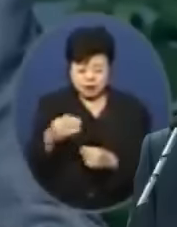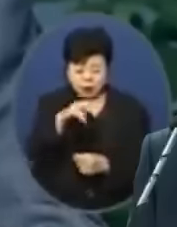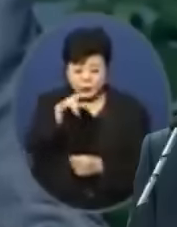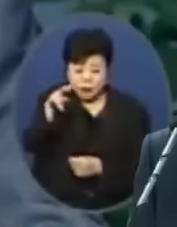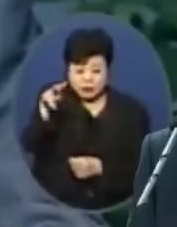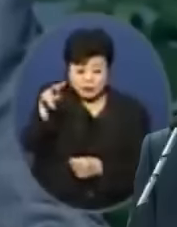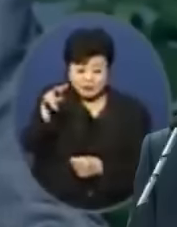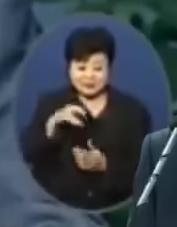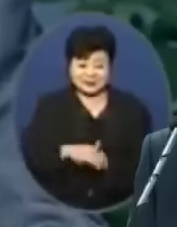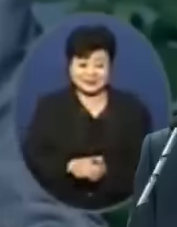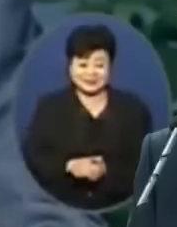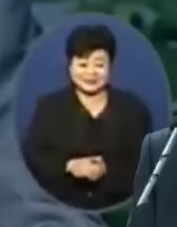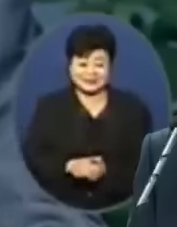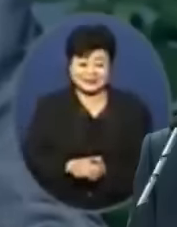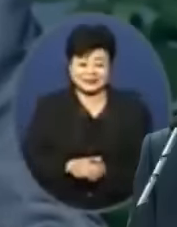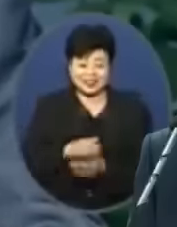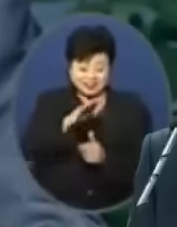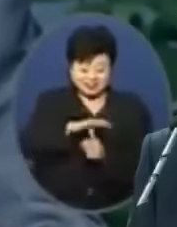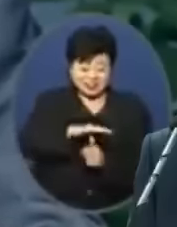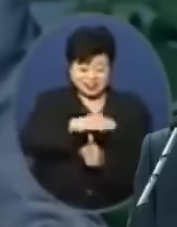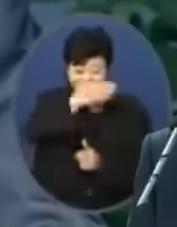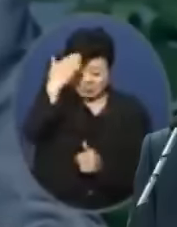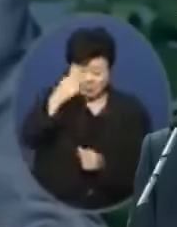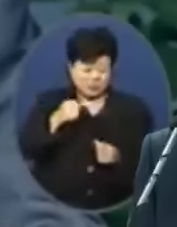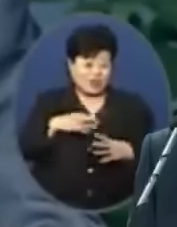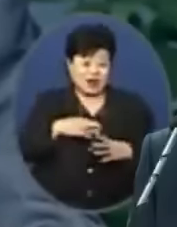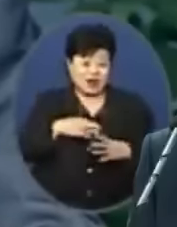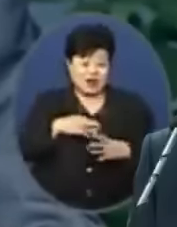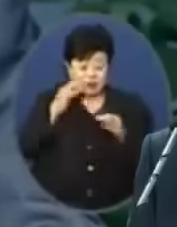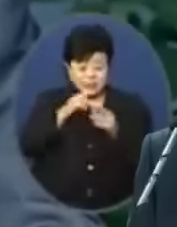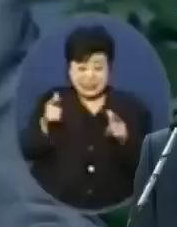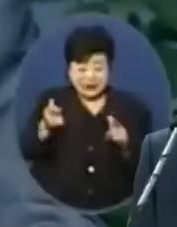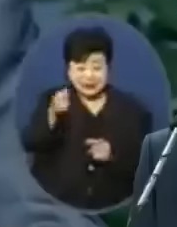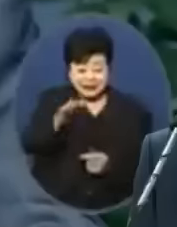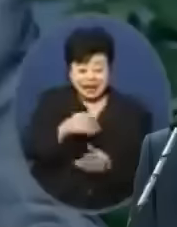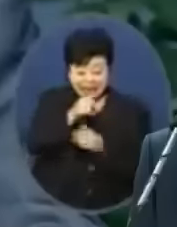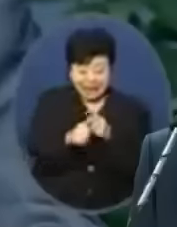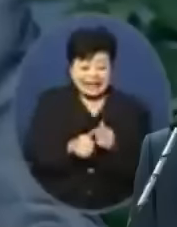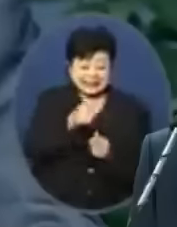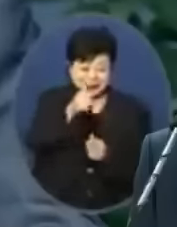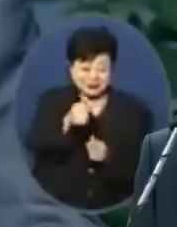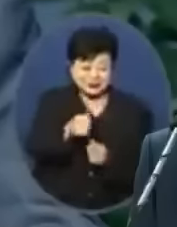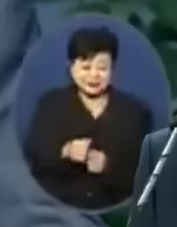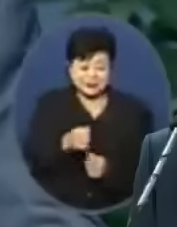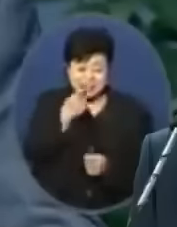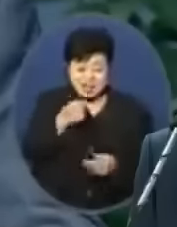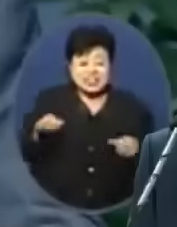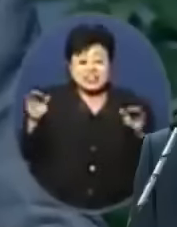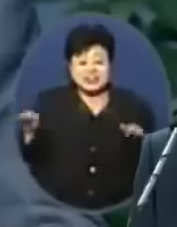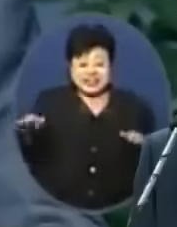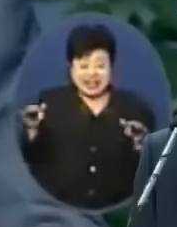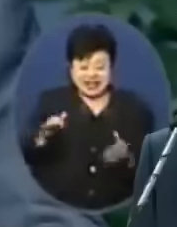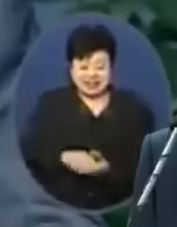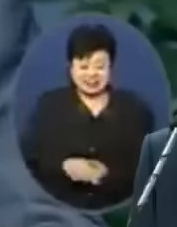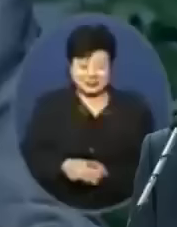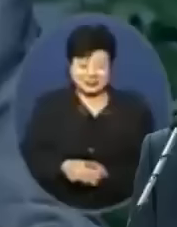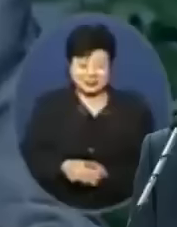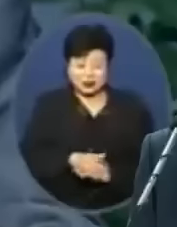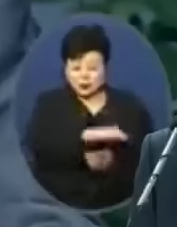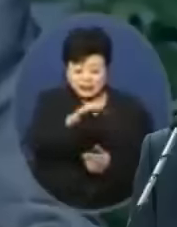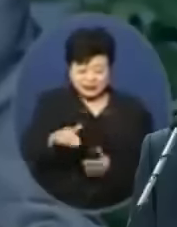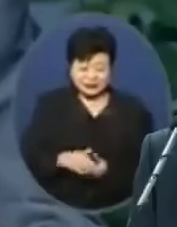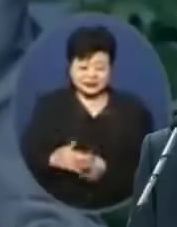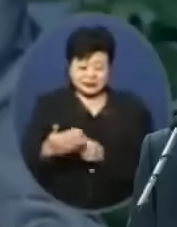것입니다. 그래서 그 청년은 놀랐습니다. 눈에 안 보이지만은 하나님의 천사들이